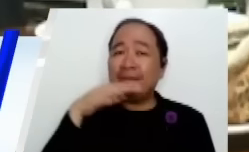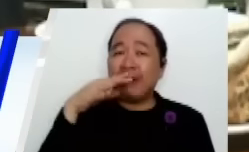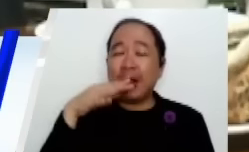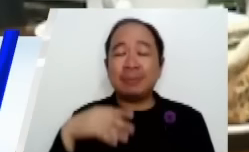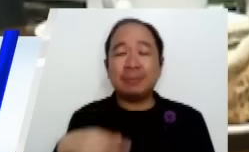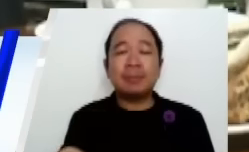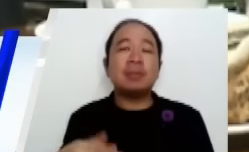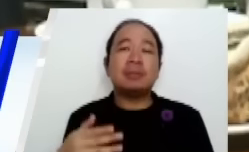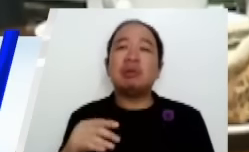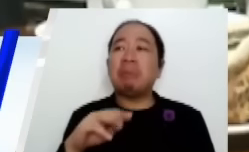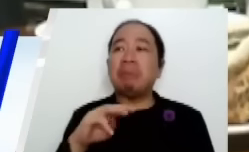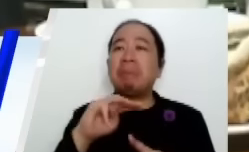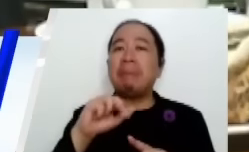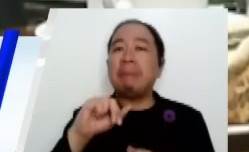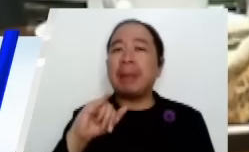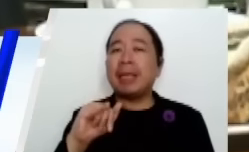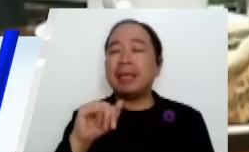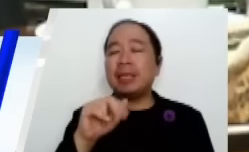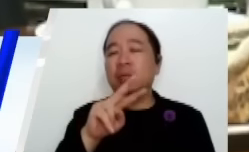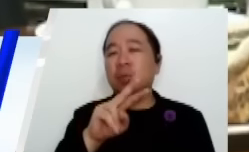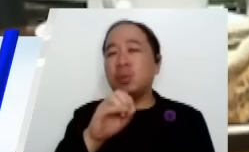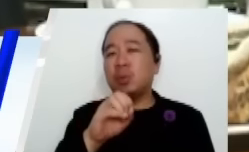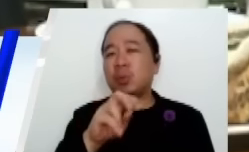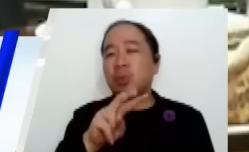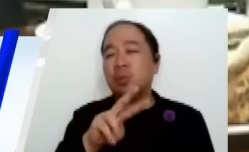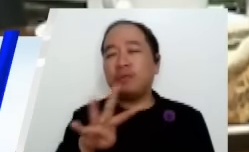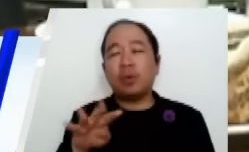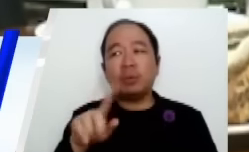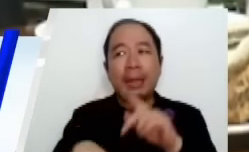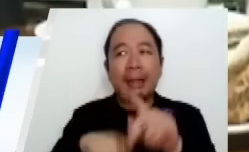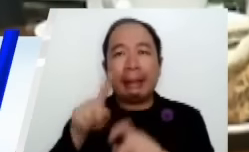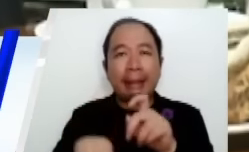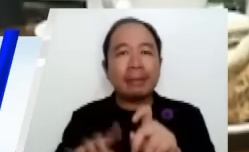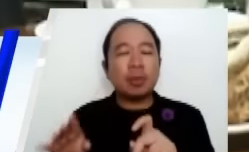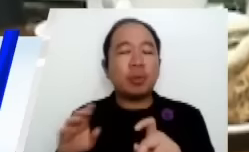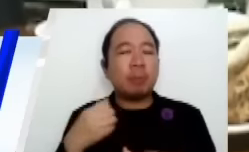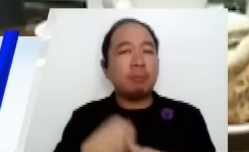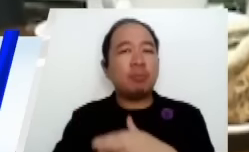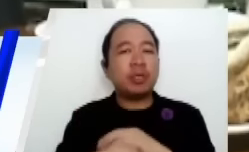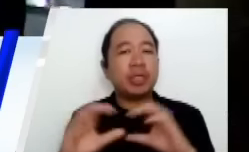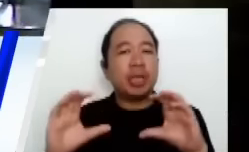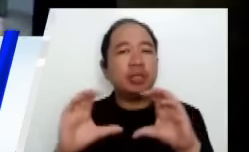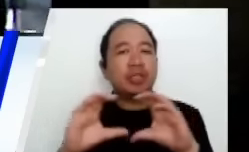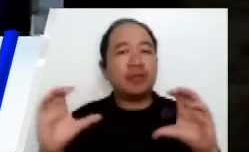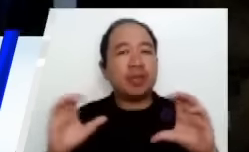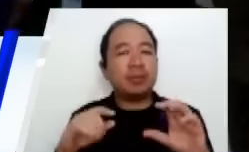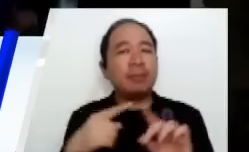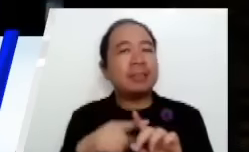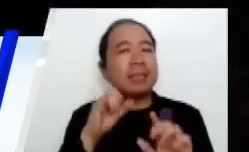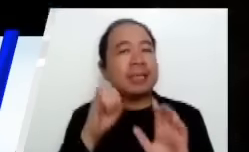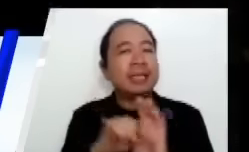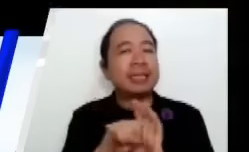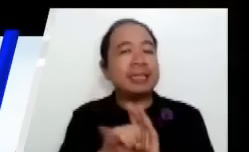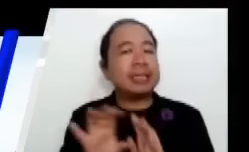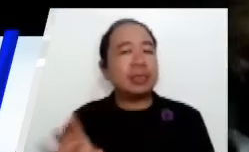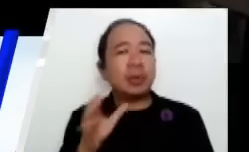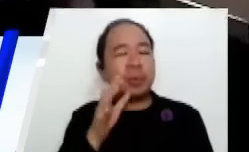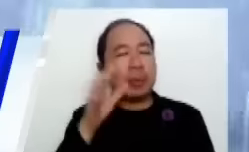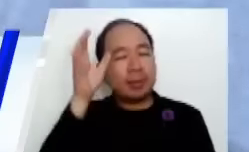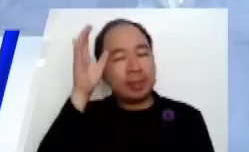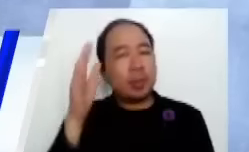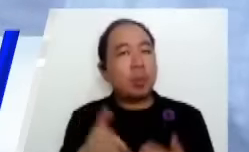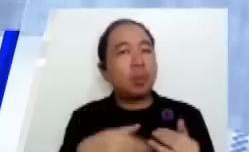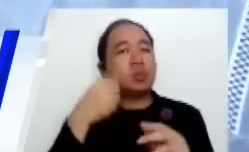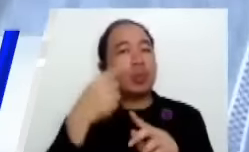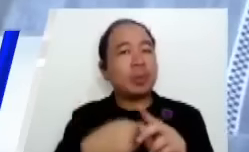2024 makon sa senado ang birth certificate at pagkak mga magulang mahigit isang buwan pa n isan siya ng